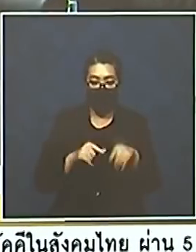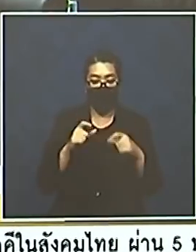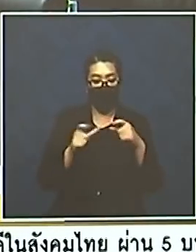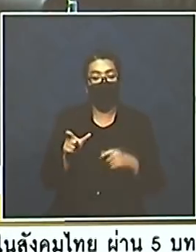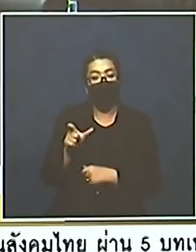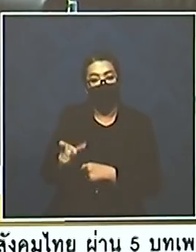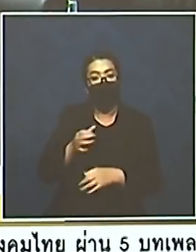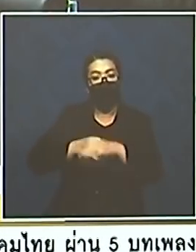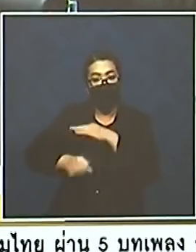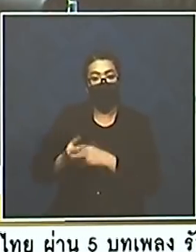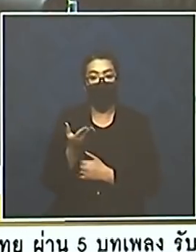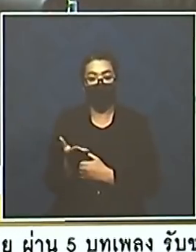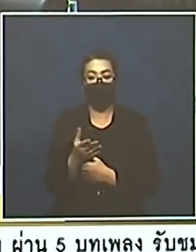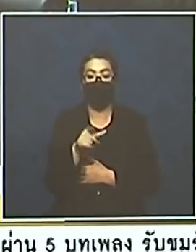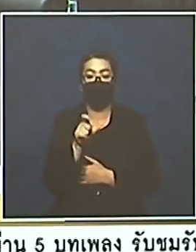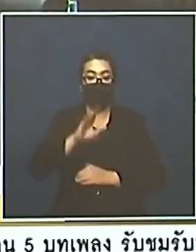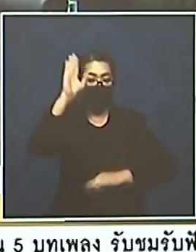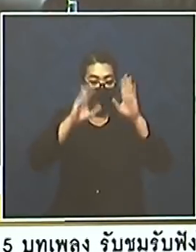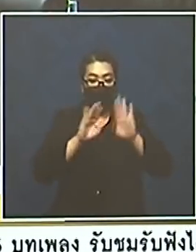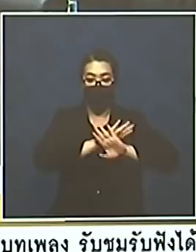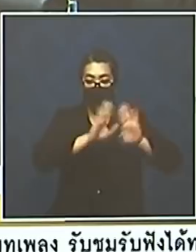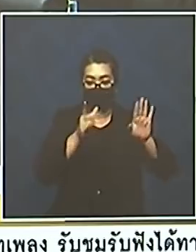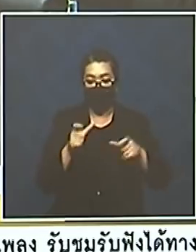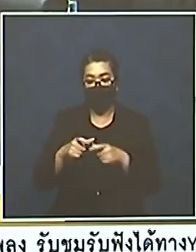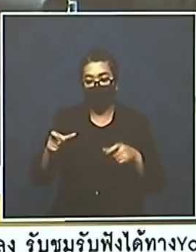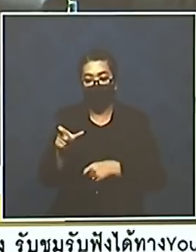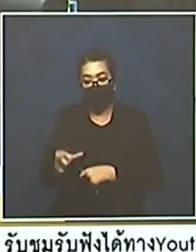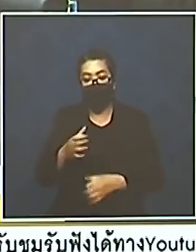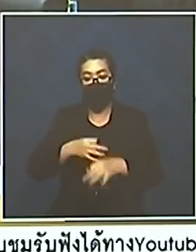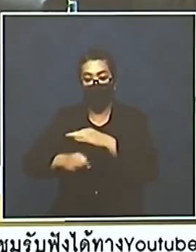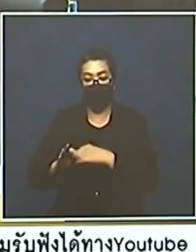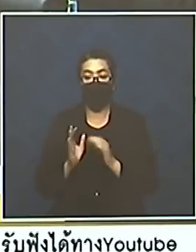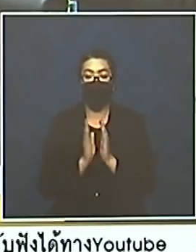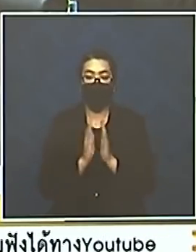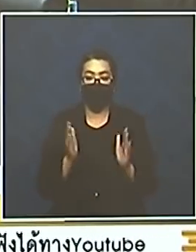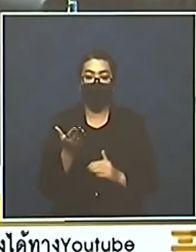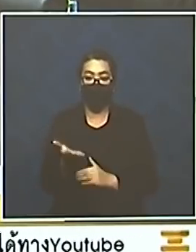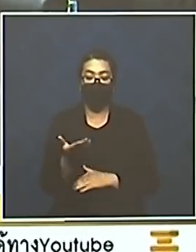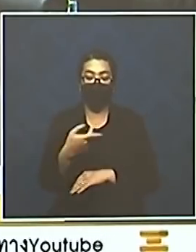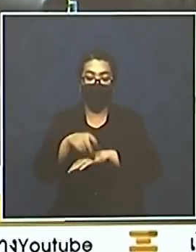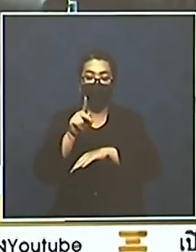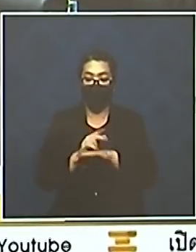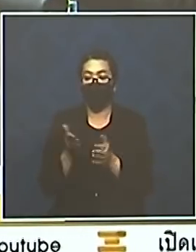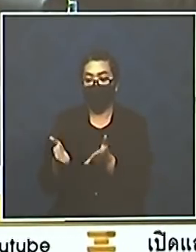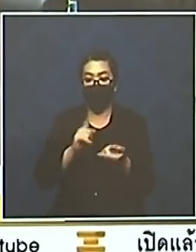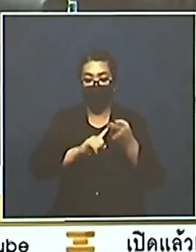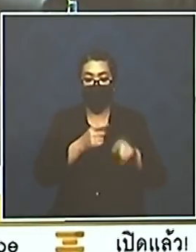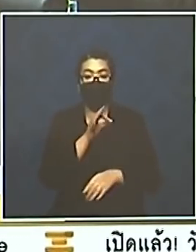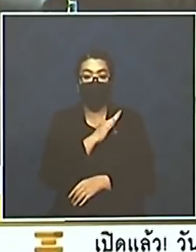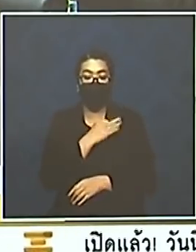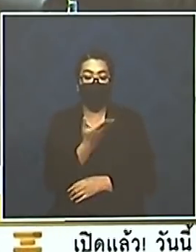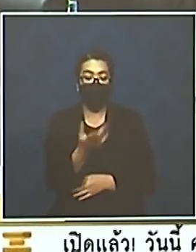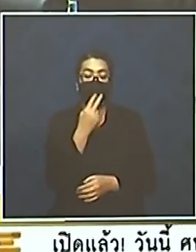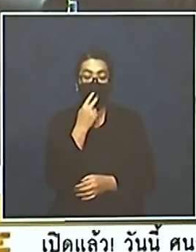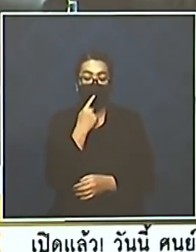ฐสภาอย่างไรนะครับอย่างที่ว่าเอาไว้ครับว่าถ้ามันเป็นเรื่องสุดวิสัยนะฮะถ้าเป็นเรื่องของการปกป้องสิทธิประโยชน์ของประ